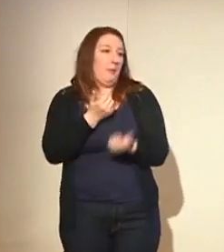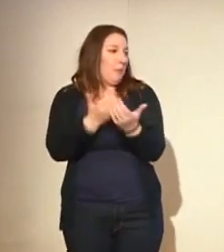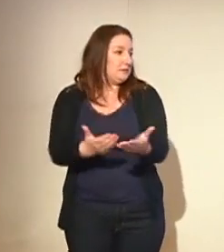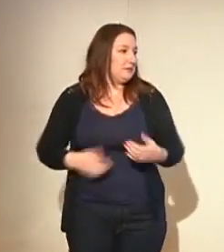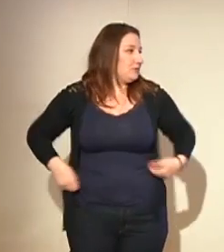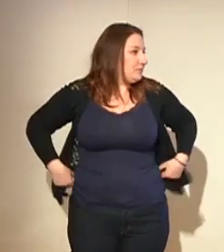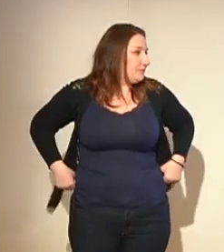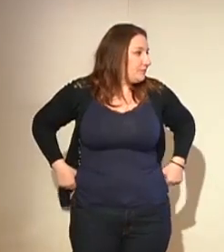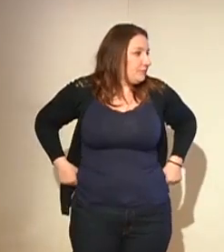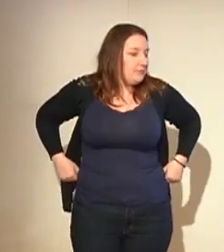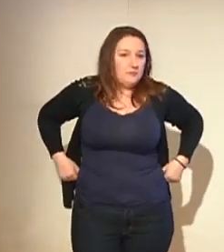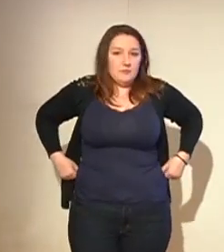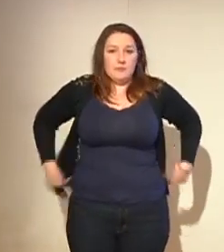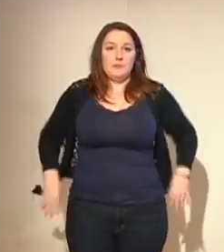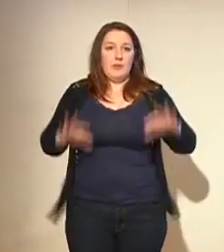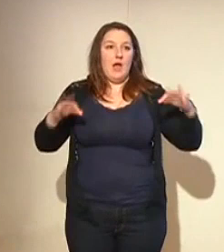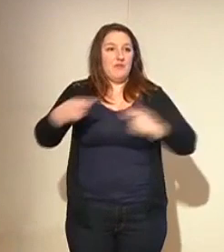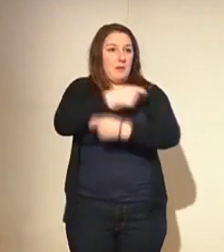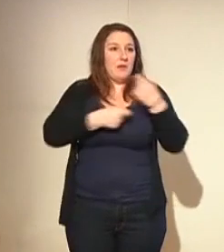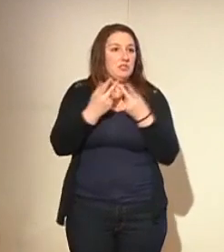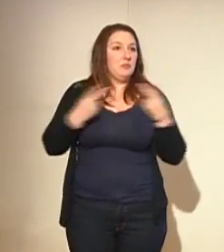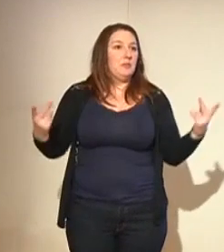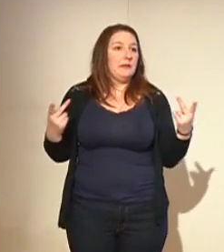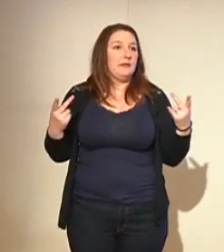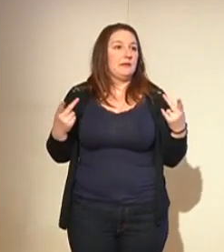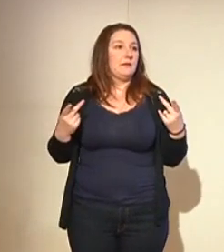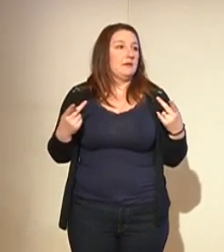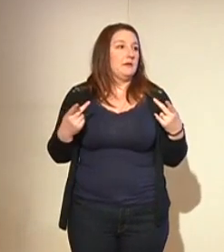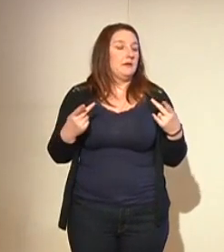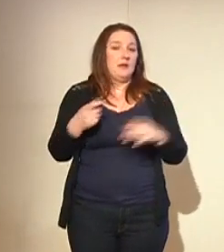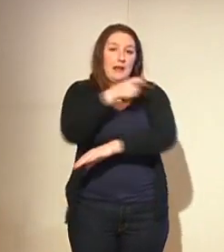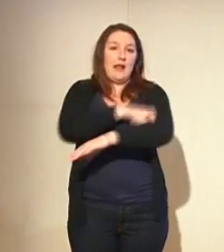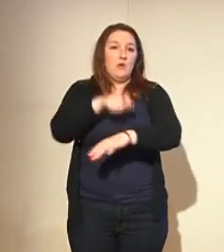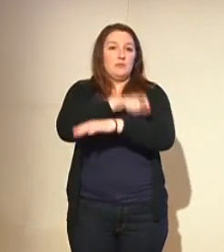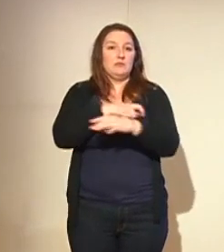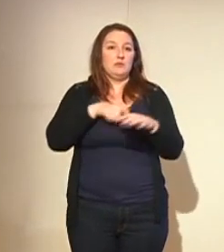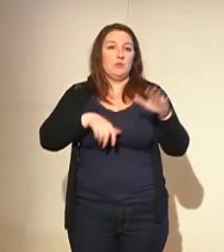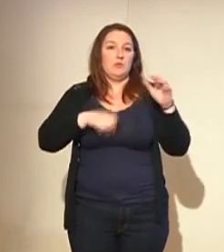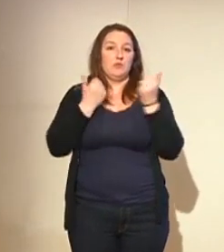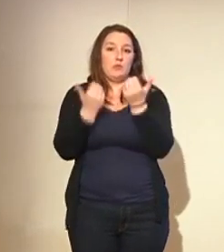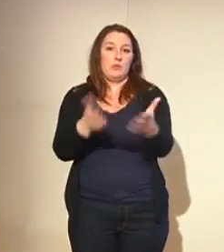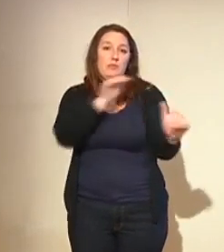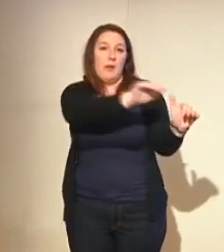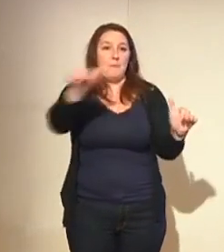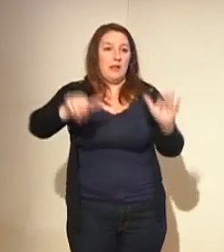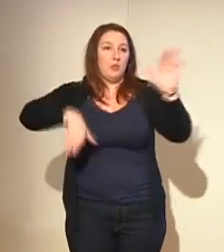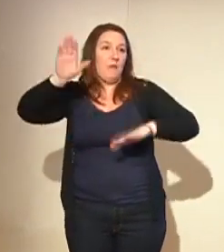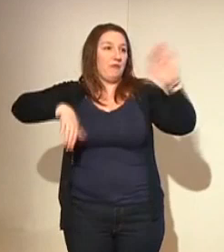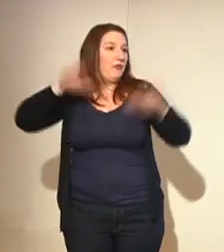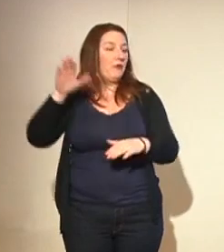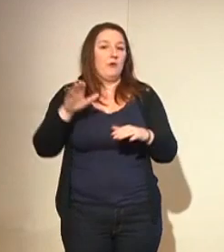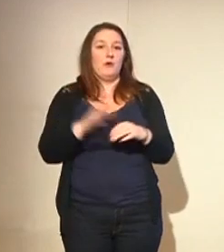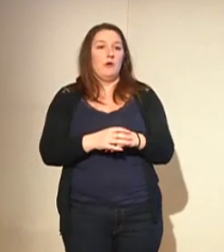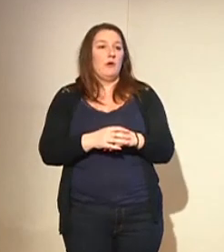2 concernant les marchés publics et la commission la composition de la commission d'appel d'offre donc pour cela c'est un